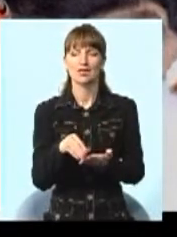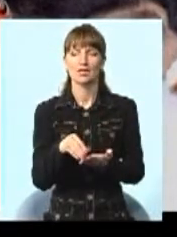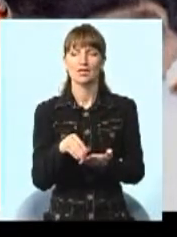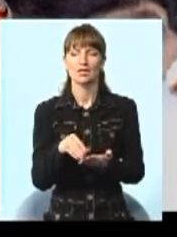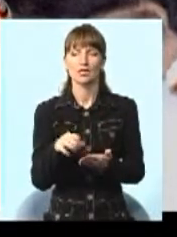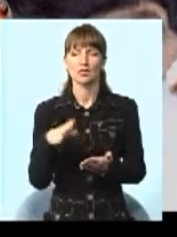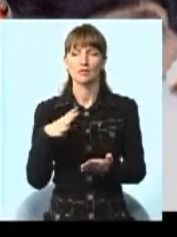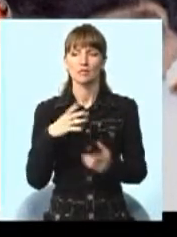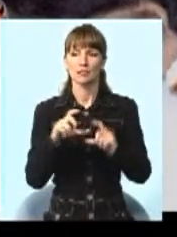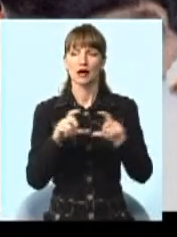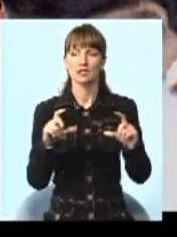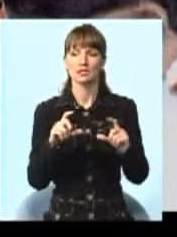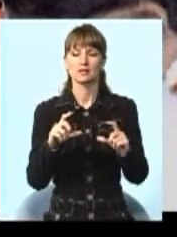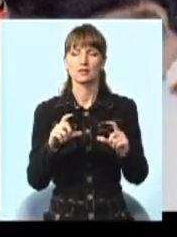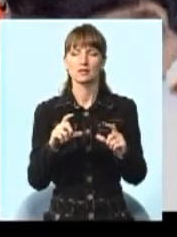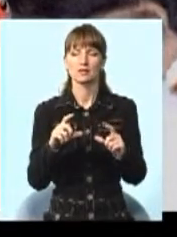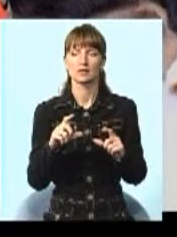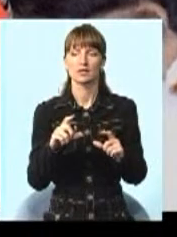покупают в магазине, а потом они...